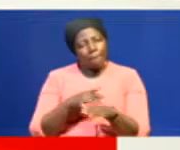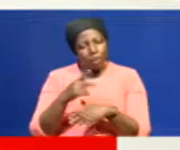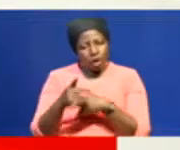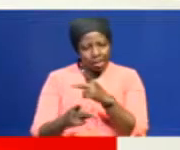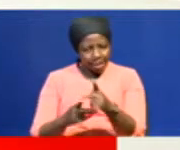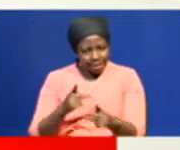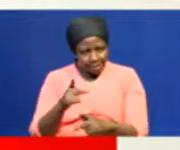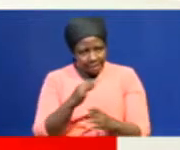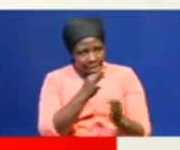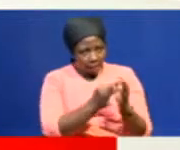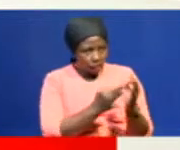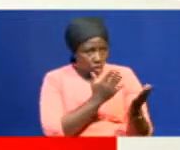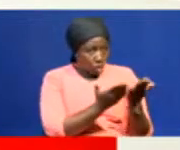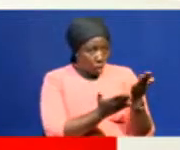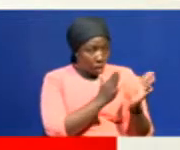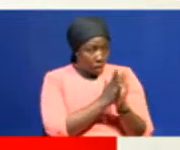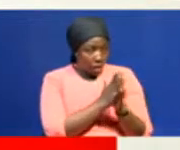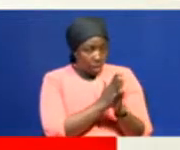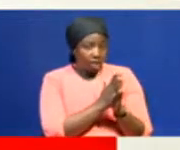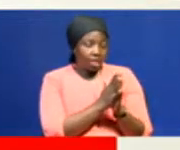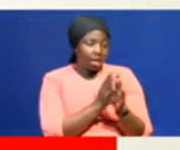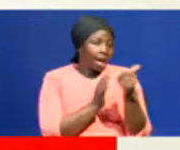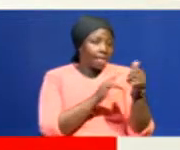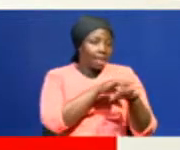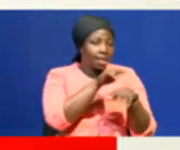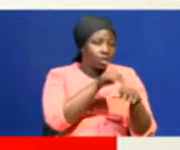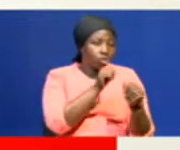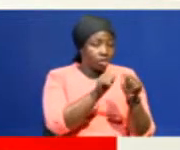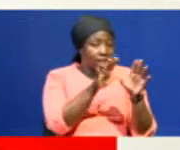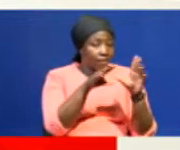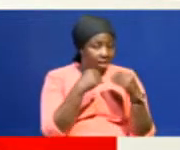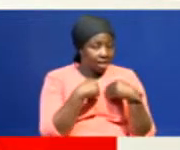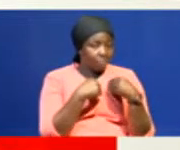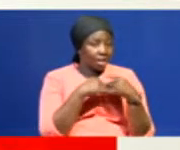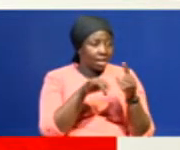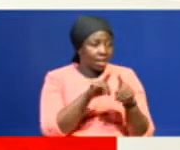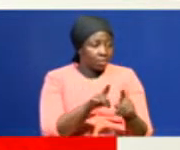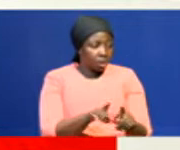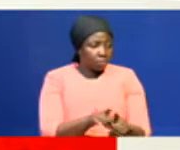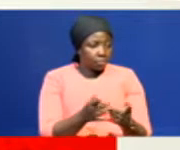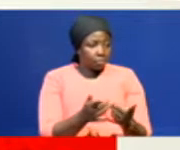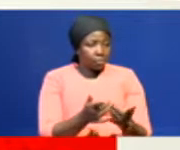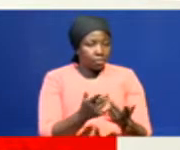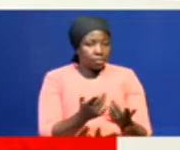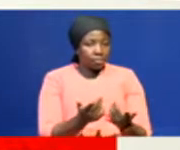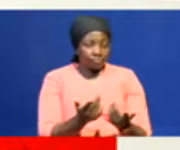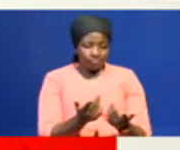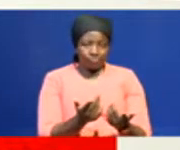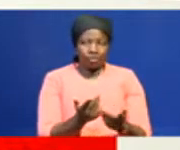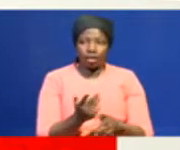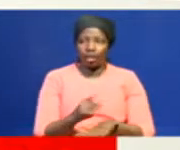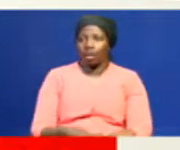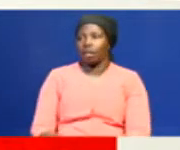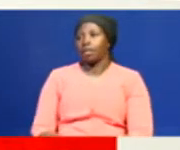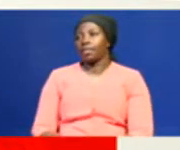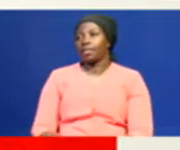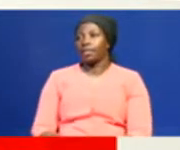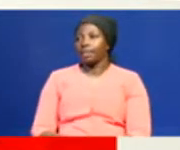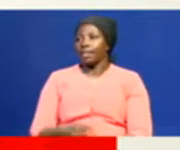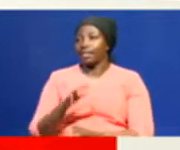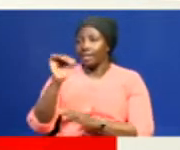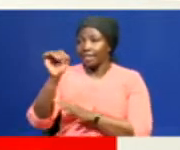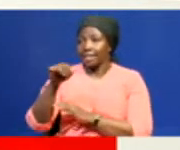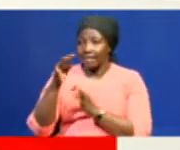Pengine ukilinganisha yapo mataifa ambayo yamekuweza kukumbatia nini hii na ukaona? Ndio, ukiangalia